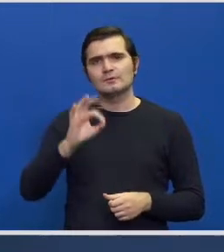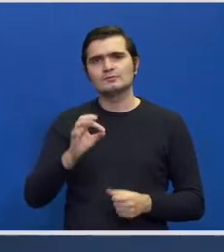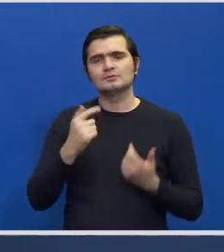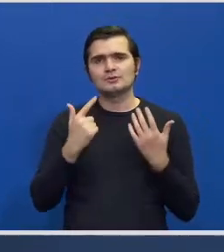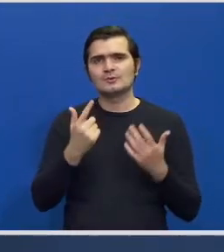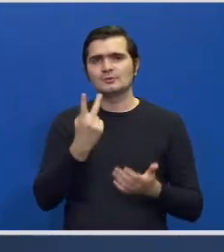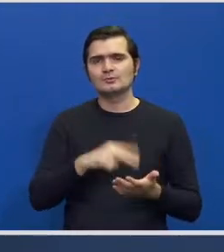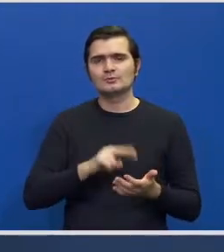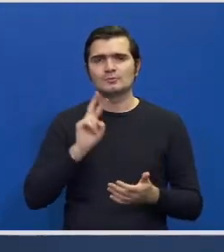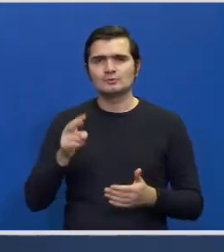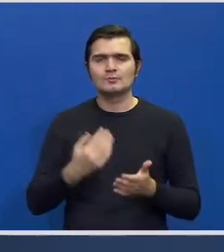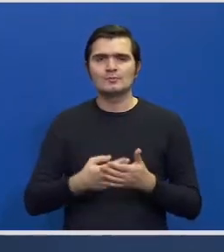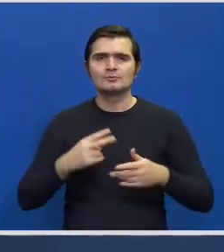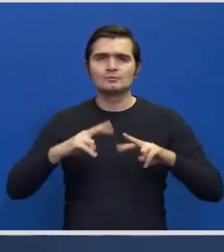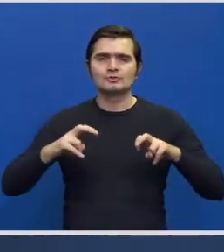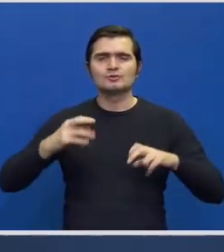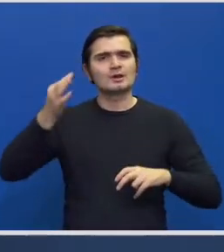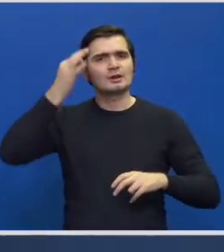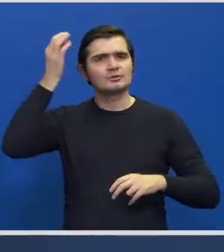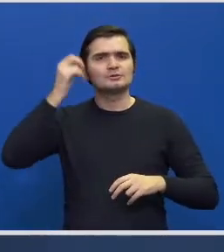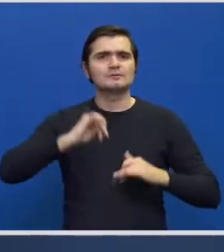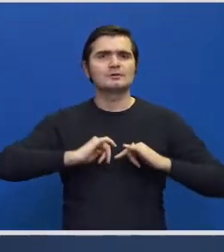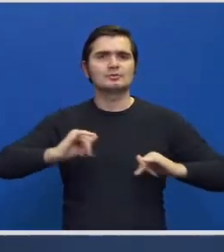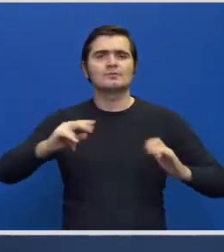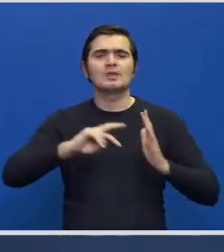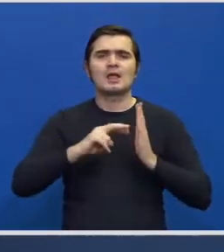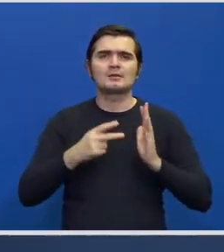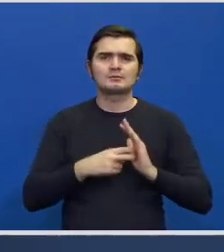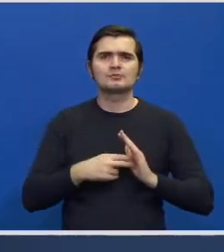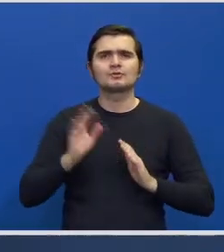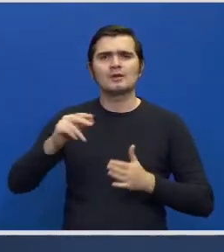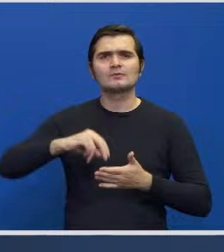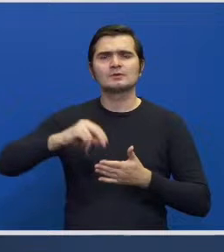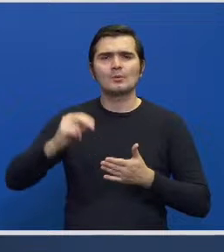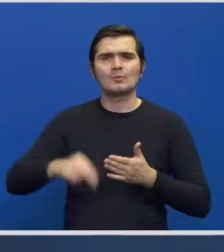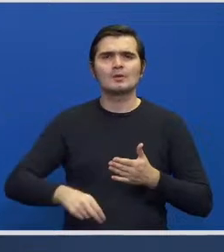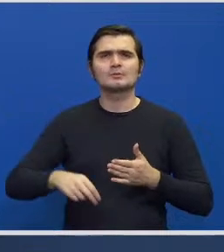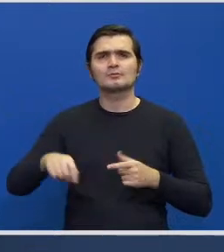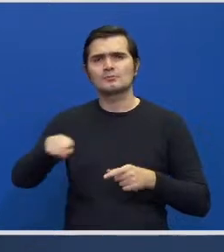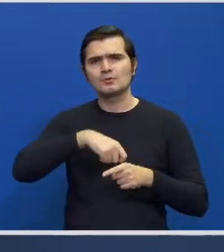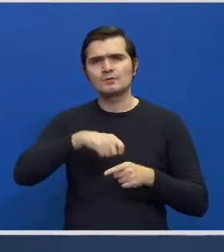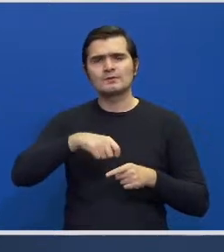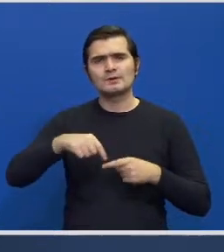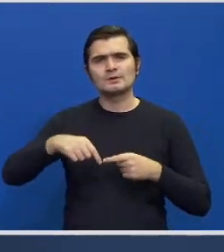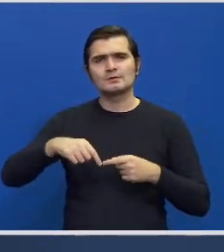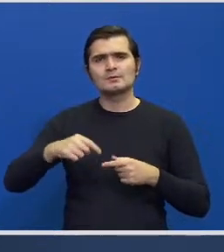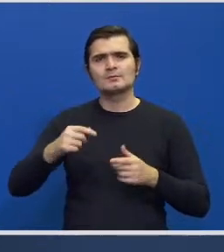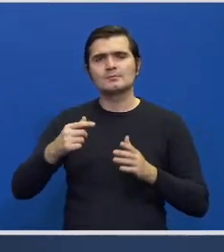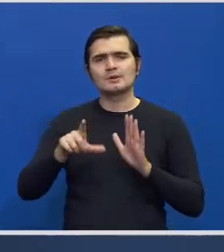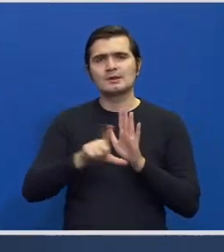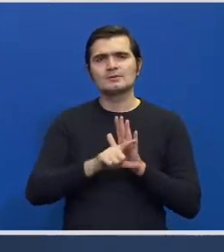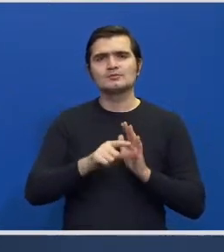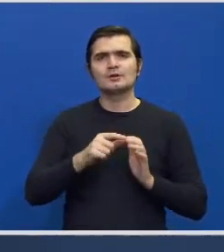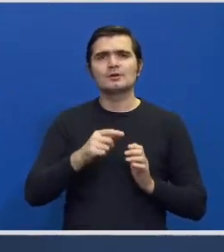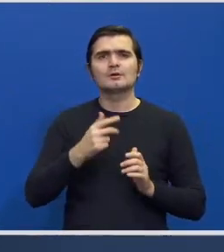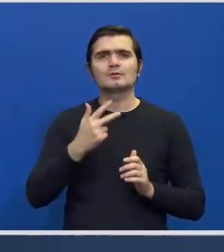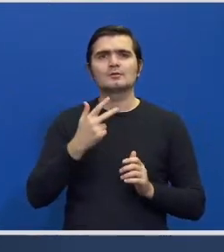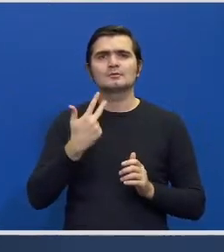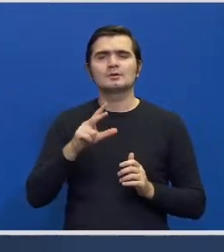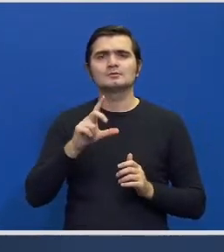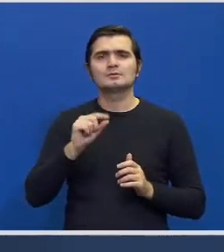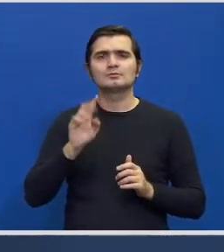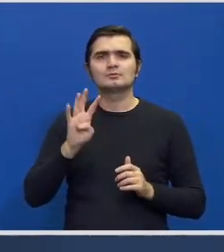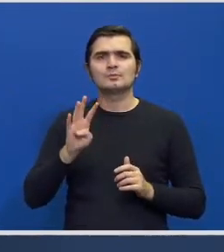din Ordonanța Guvernului 57/2002 privind cercetarea științifică și dezvoltarea tehnologică, aprobată cu modificări și completări prin